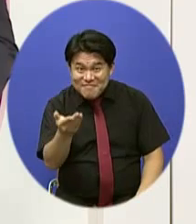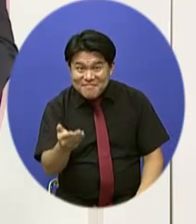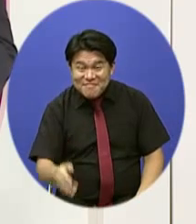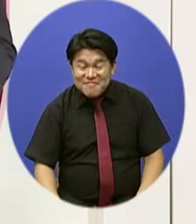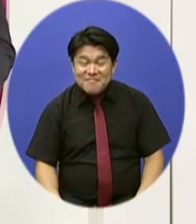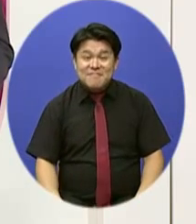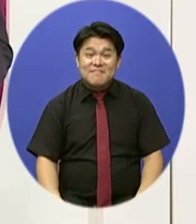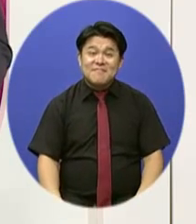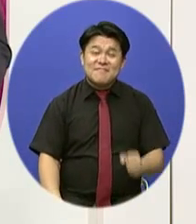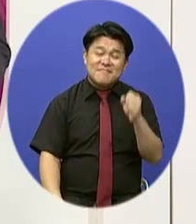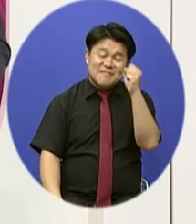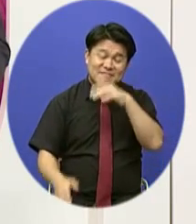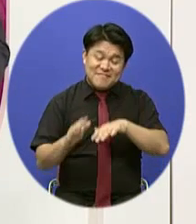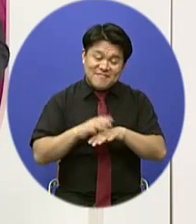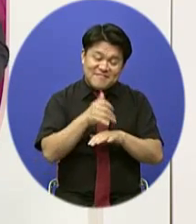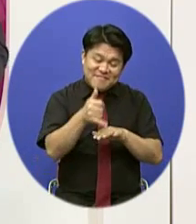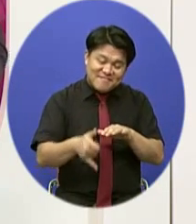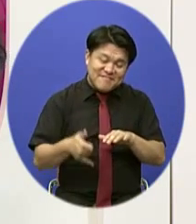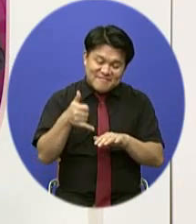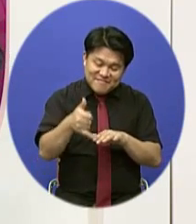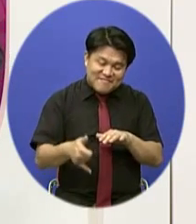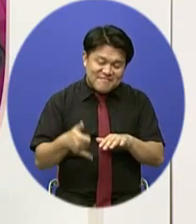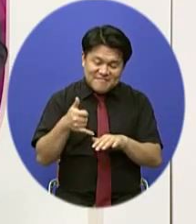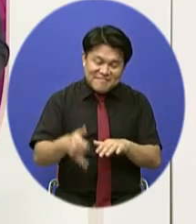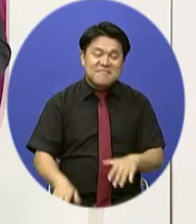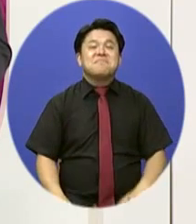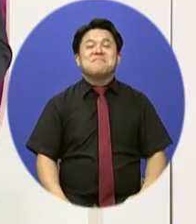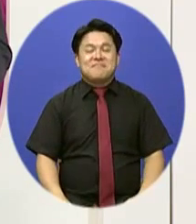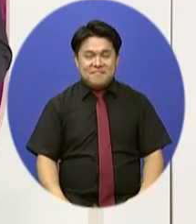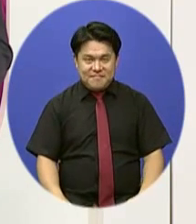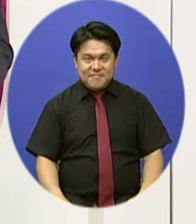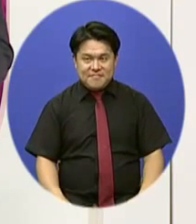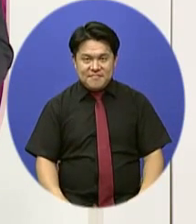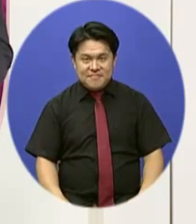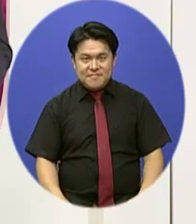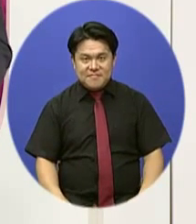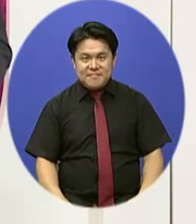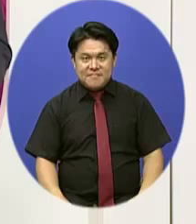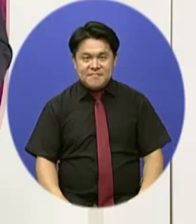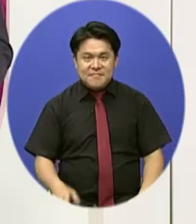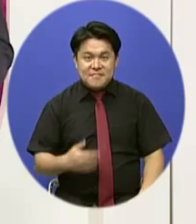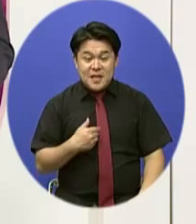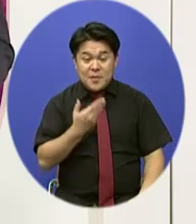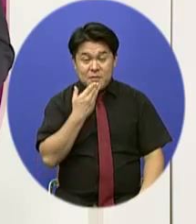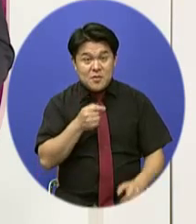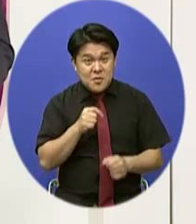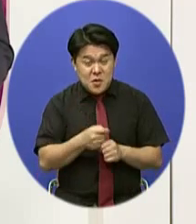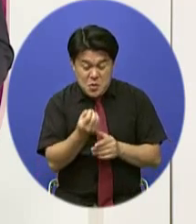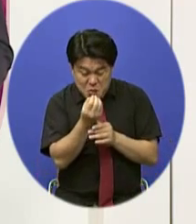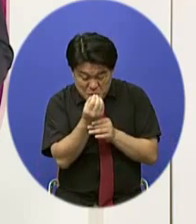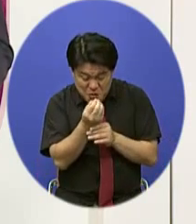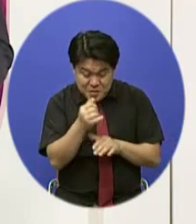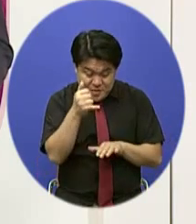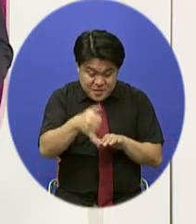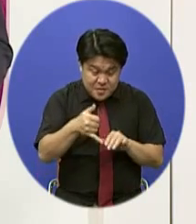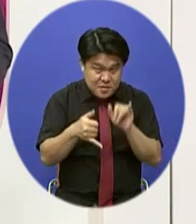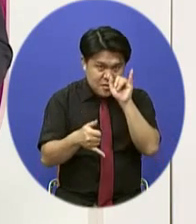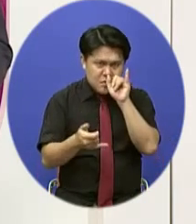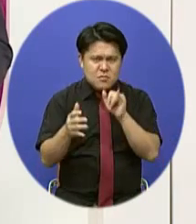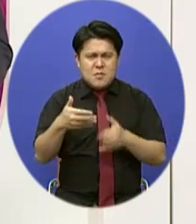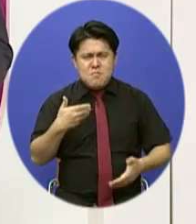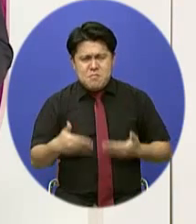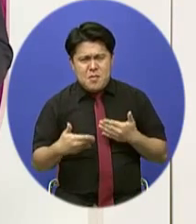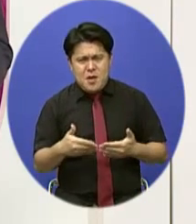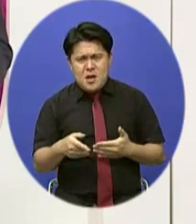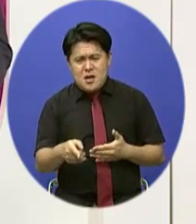예, 뭐 그냥 농사 조금 짓습니다. 농사. 농사. 예, 먹을 네. 것만 좀 해주십니다. 아, 좋죠. 그래도 일손이 예. 많이 가잖아요.